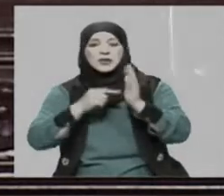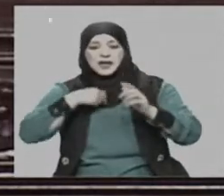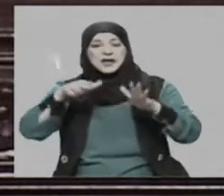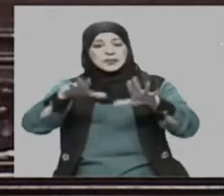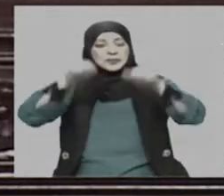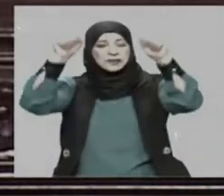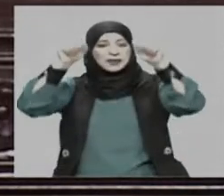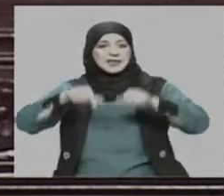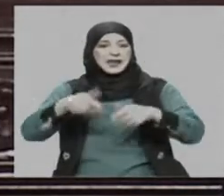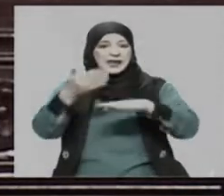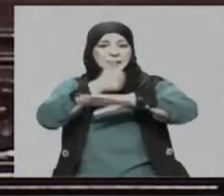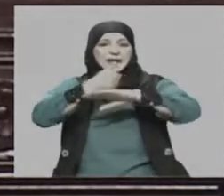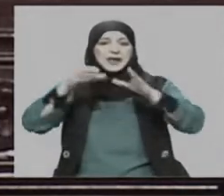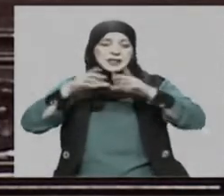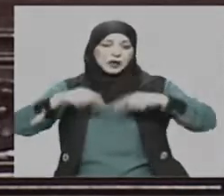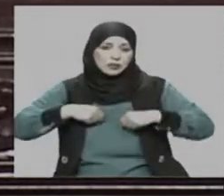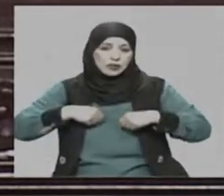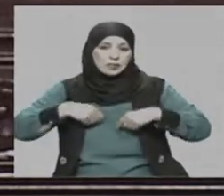هذا،